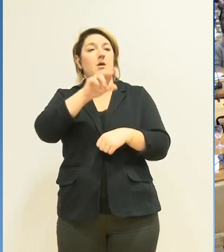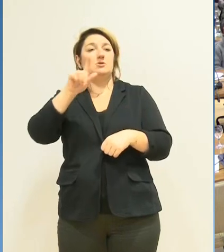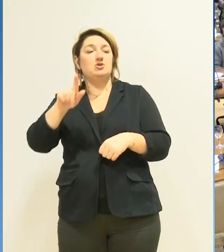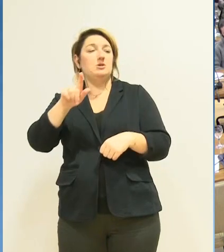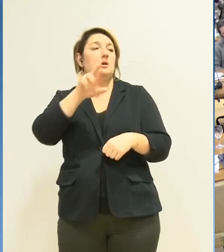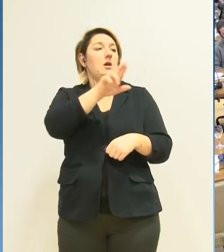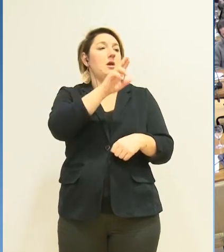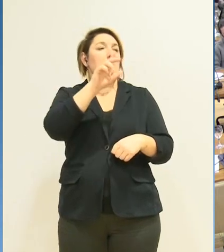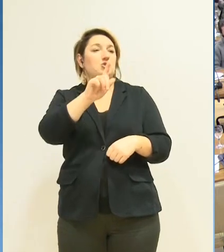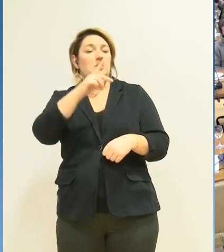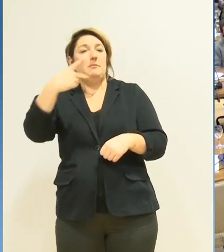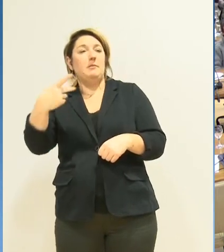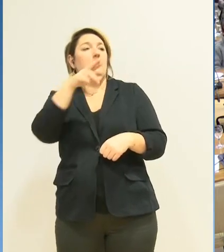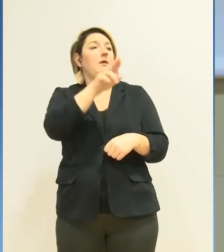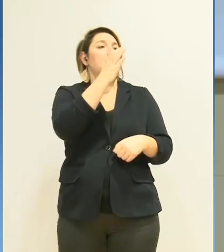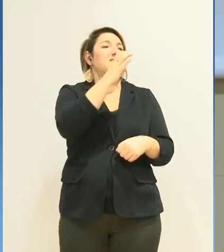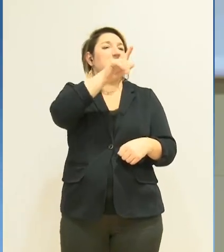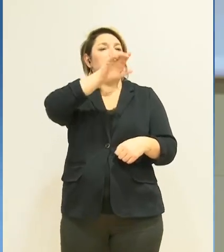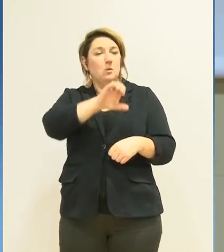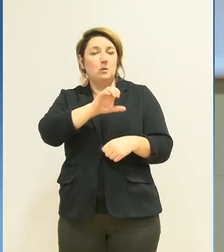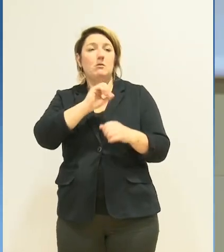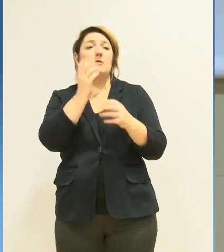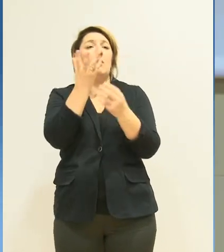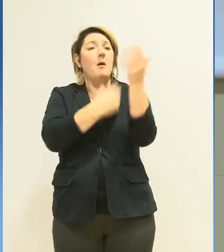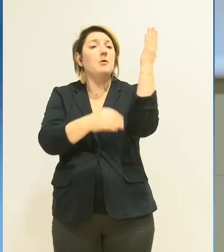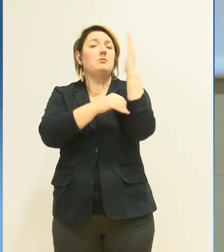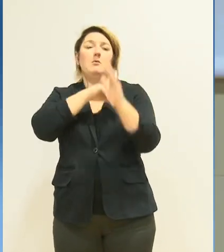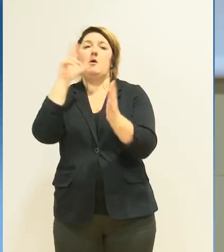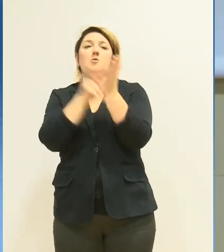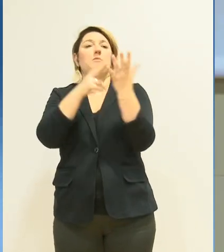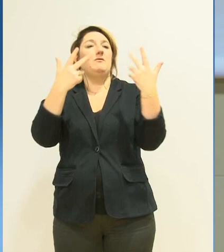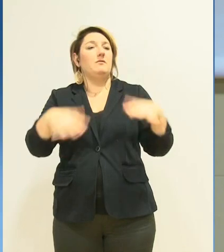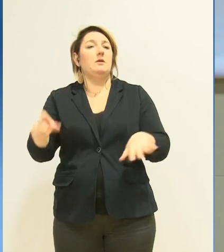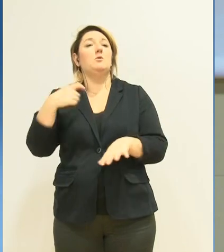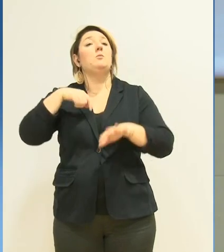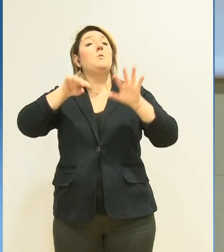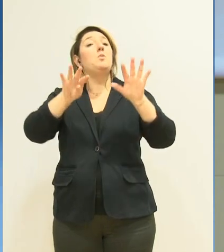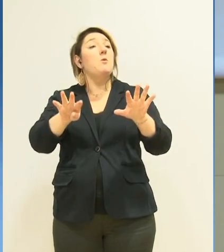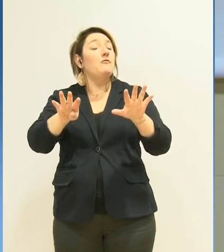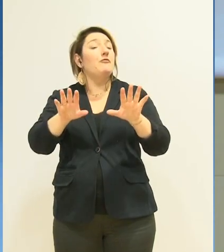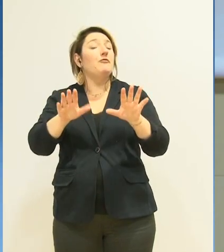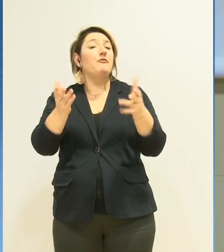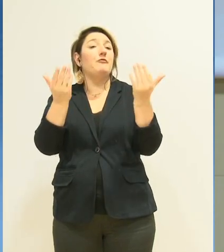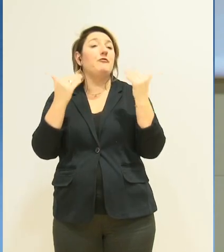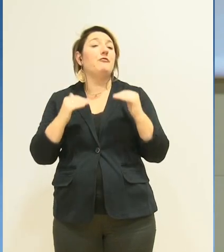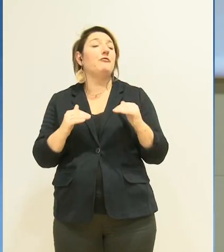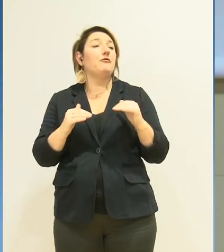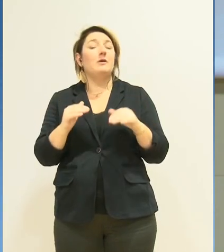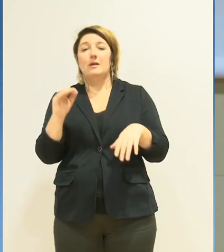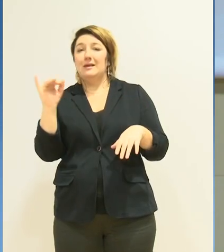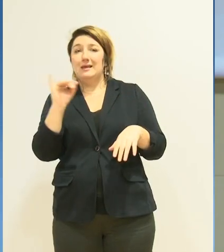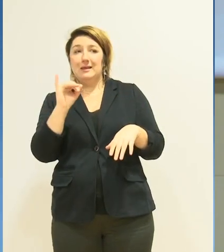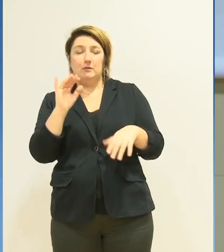gpr cge des amendements adoptés je mets ou voie à des vibrations du numéro 9 qui